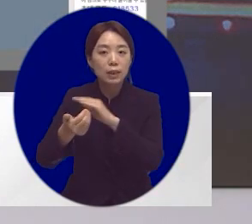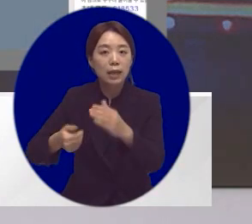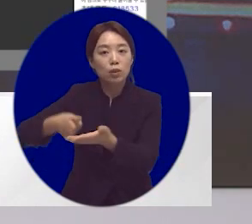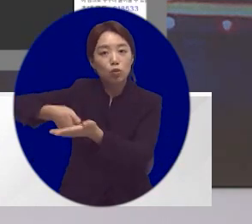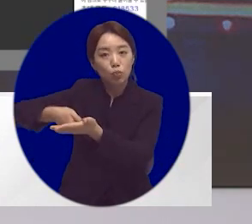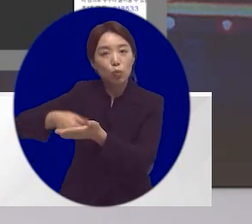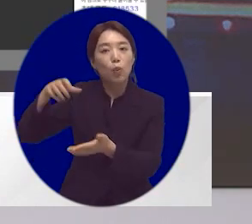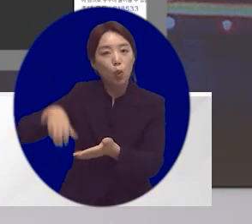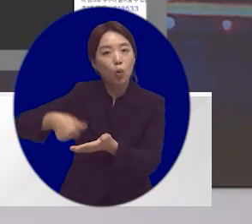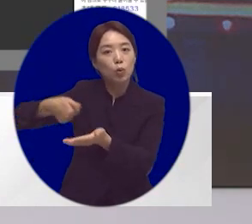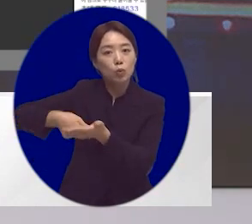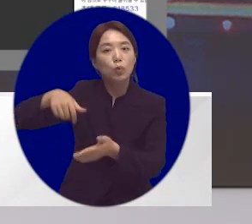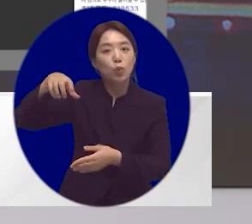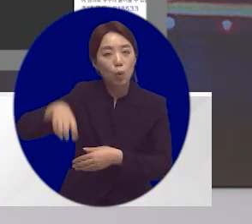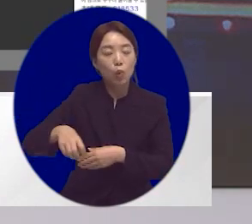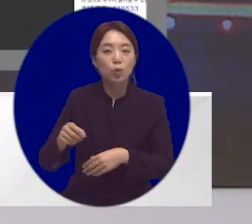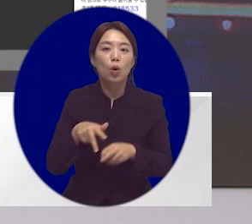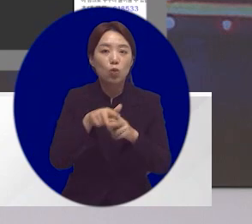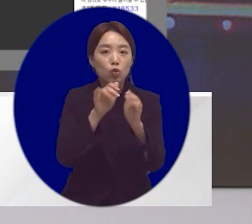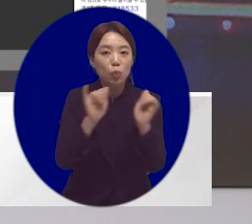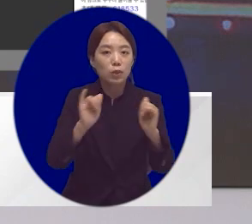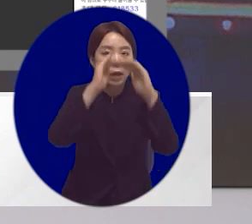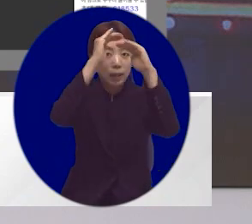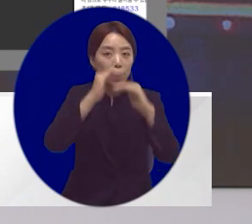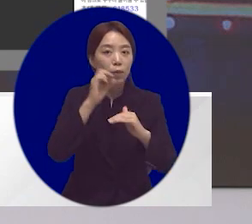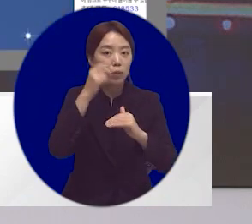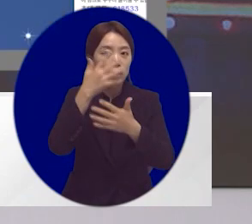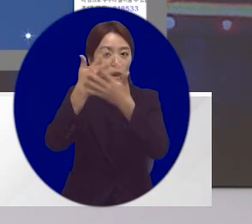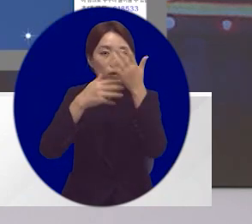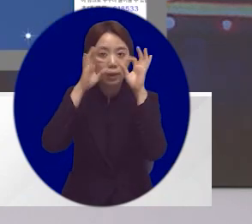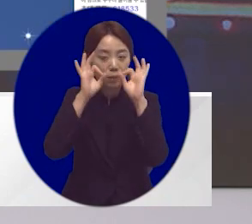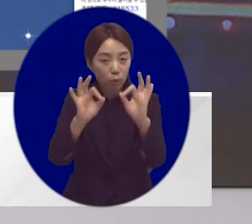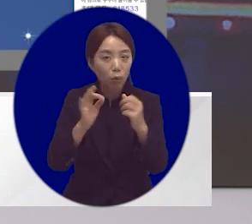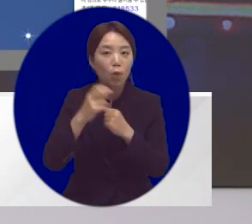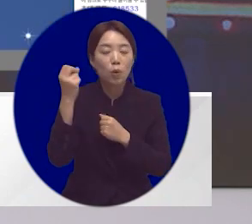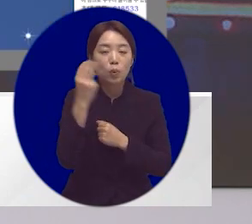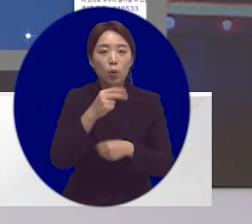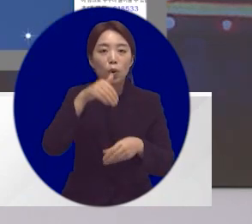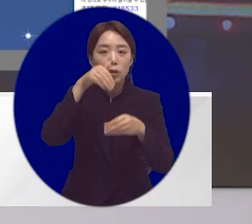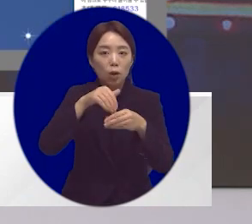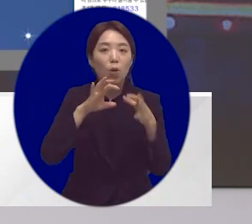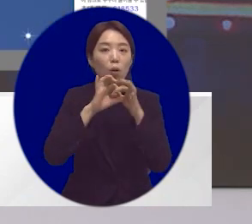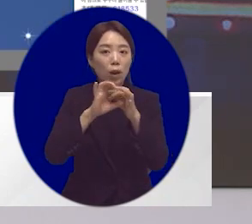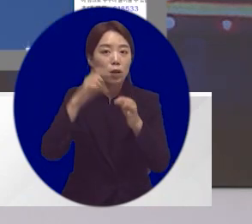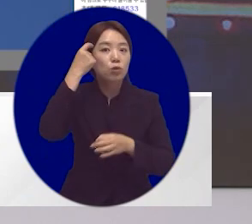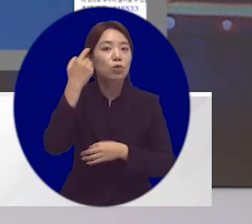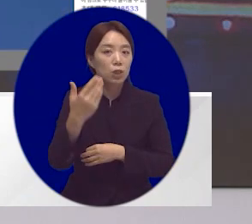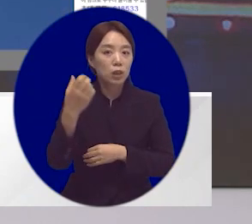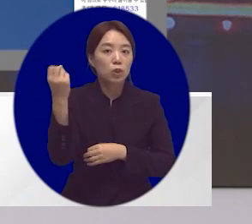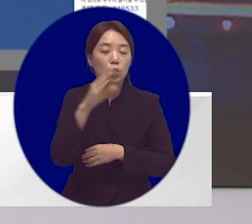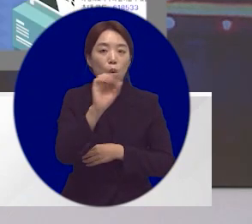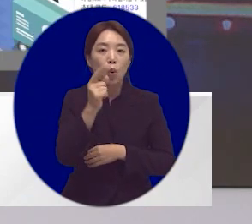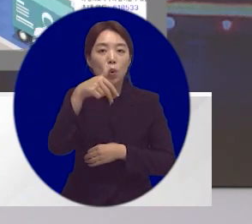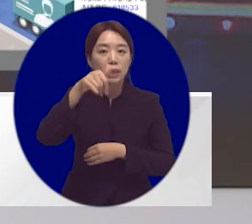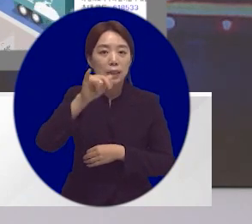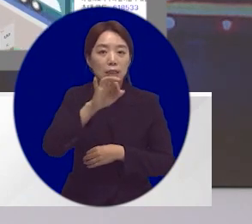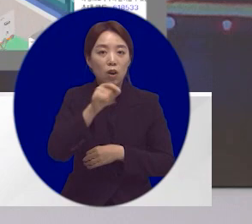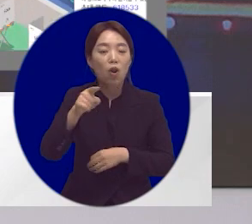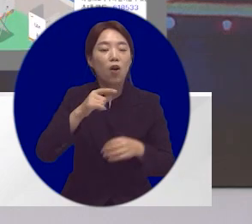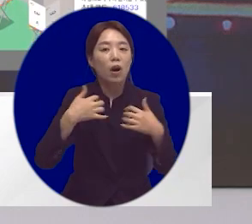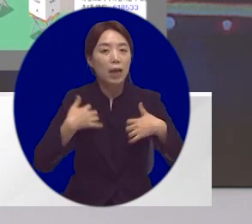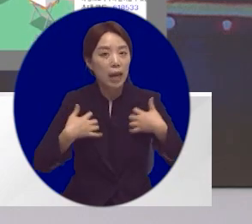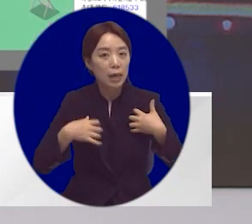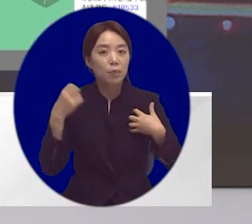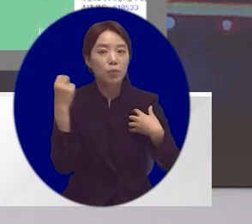사전투표소, 투표소, 후보자 정보 등 선거 관련 교육 영상 시청, 선거 관련 OX 퀴즈, 오징어 게임,